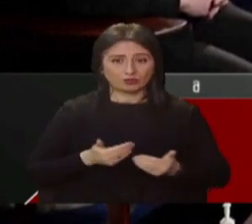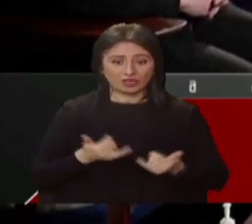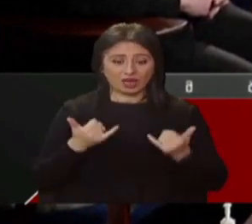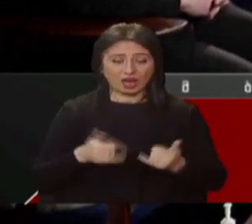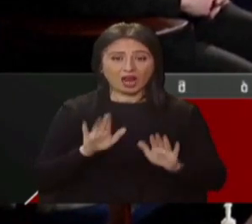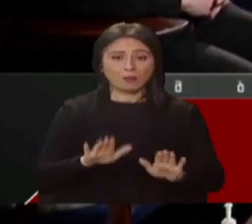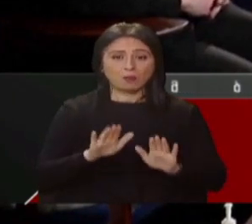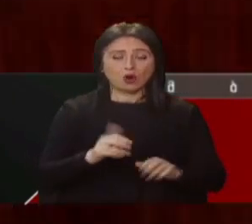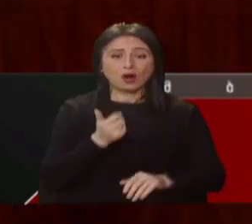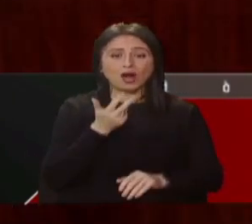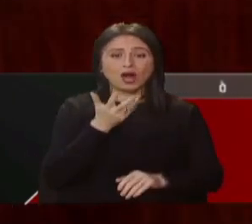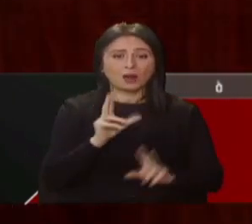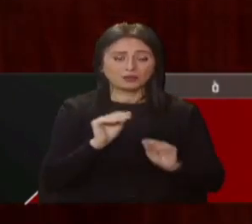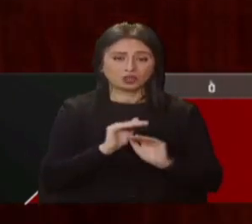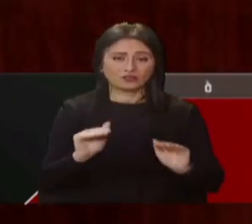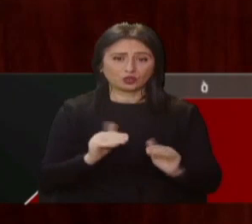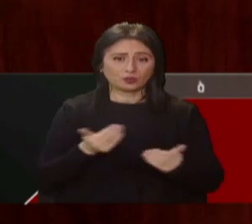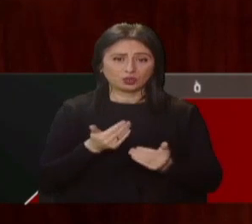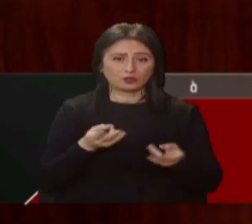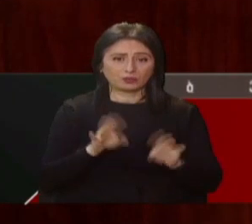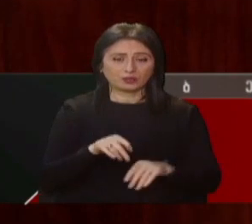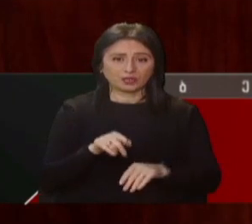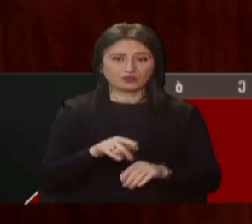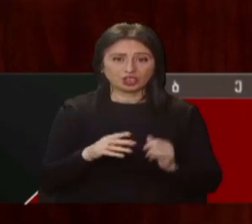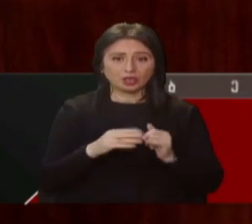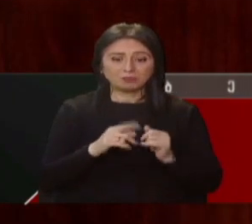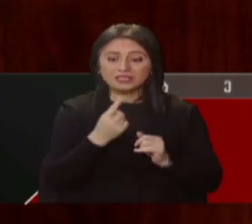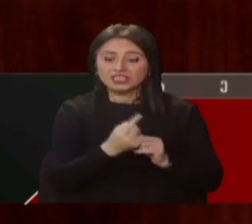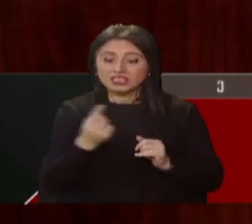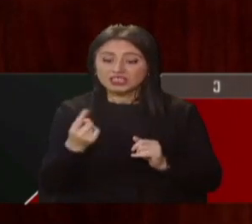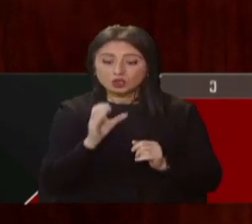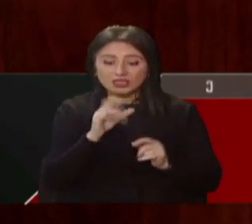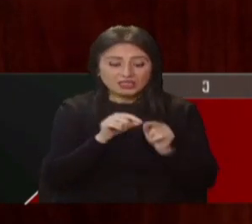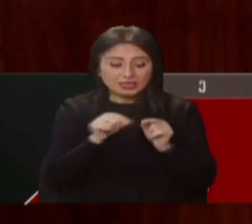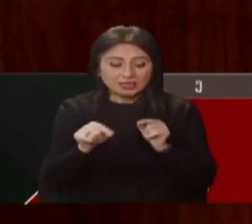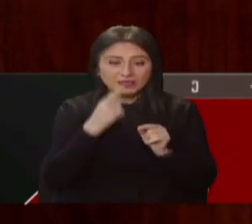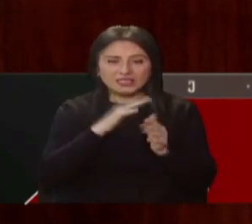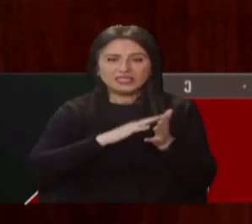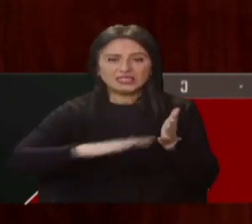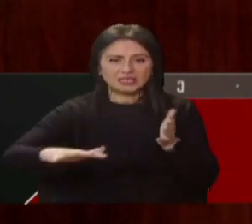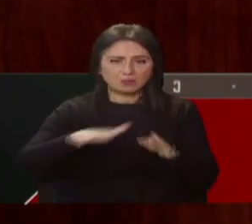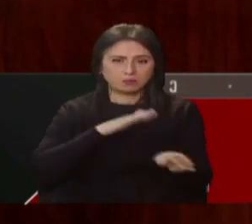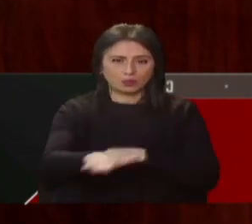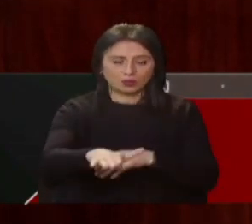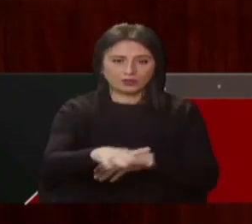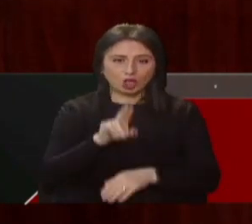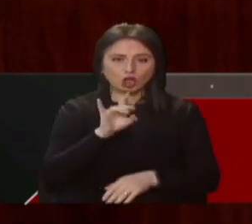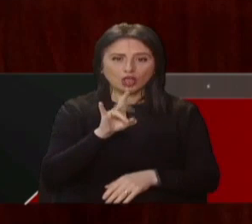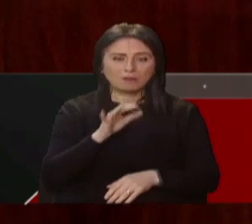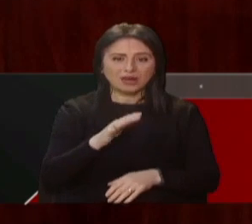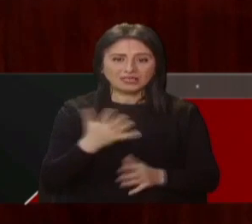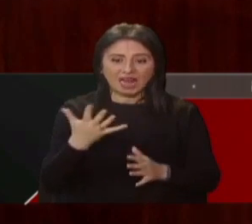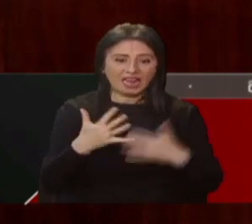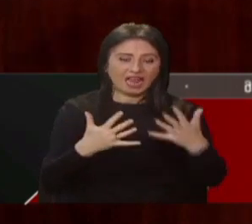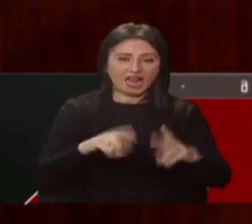ახლა აქ მხოლოდ რამდენიმე მშვიდობიანი მცხოვრებია. მიწის თითოეული სანტიმეტრი სისხლითაა მორწყული. დონბასი ხელიდან